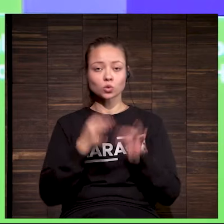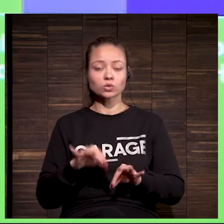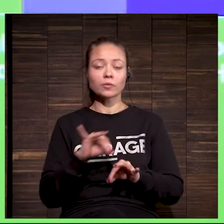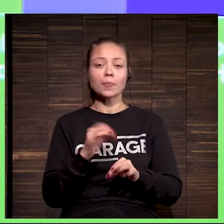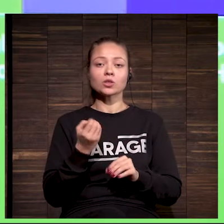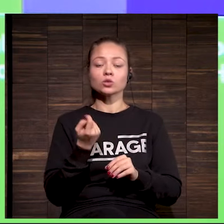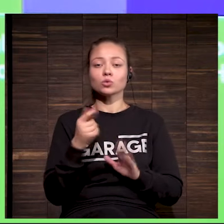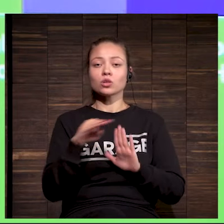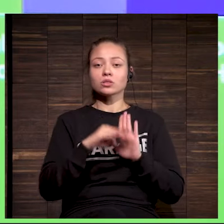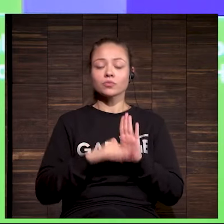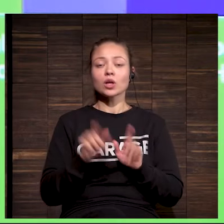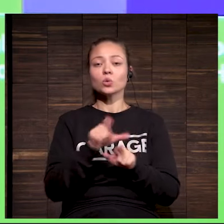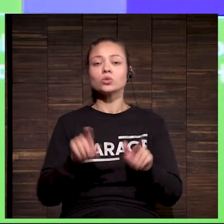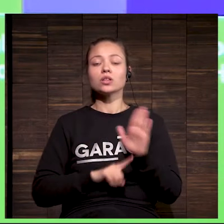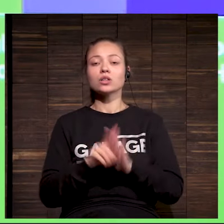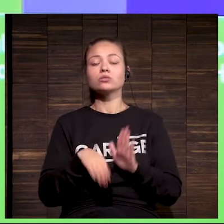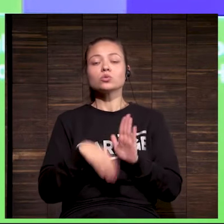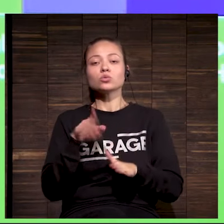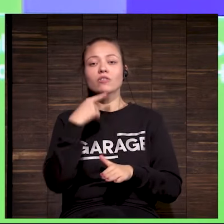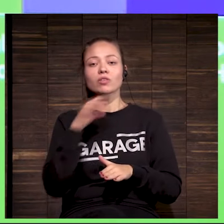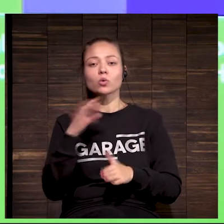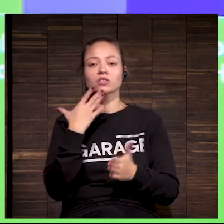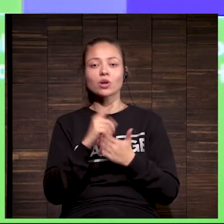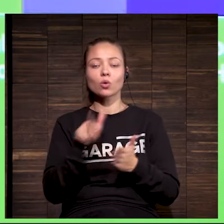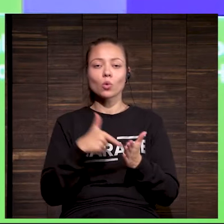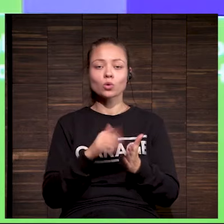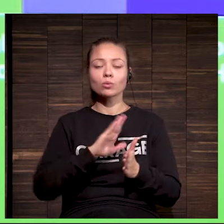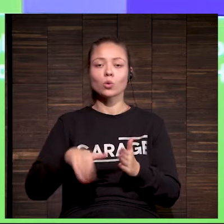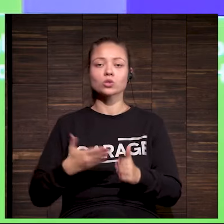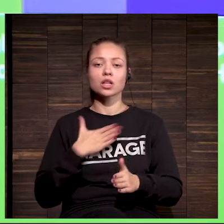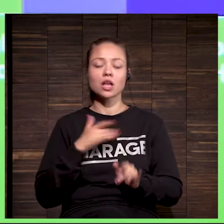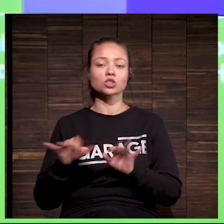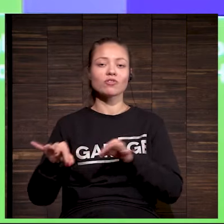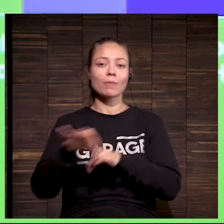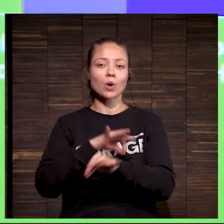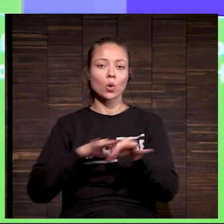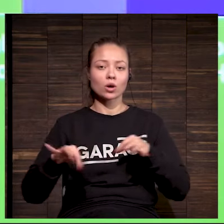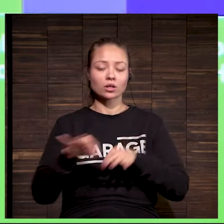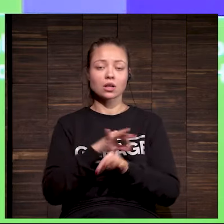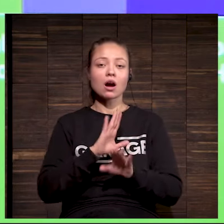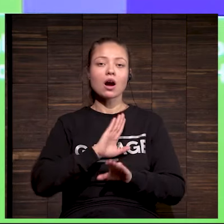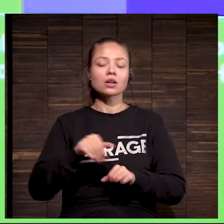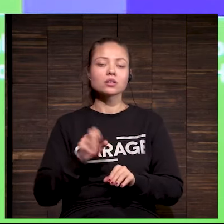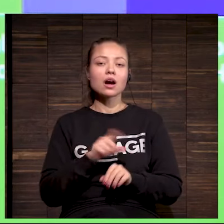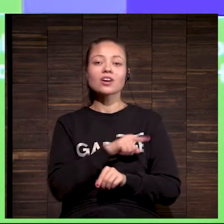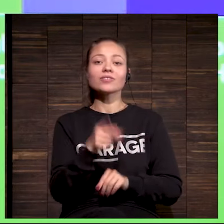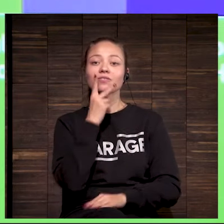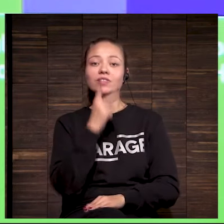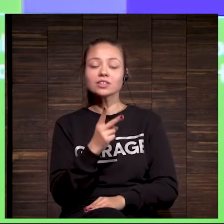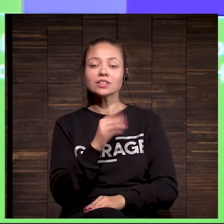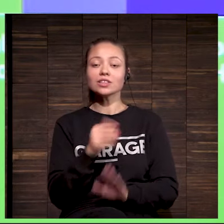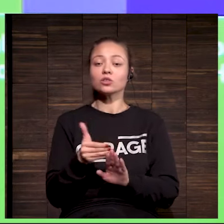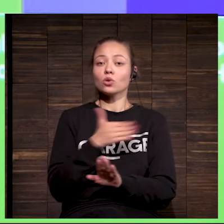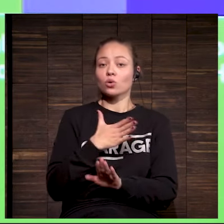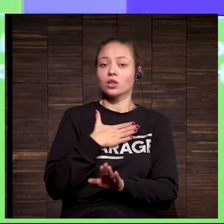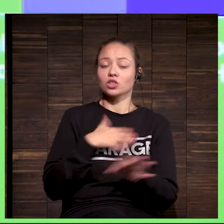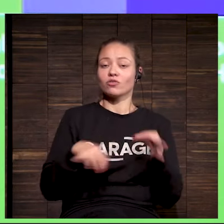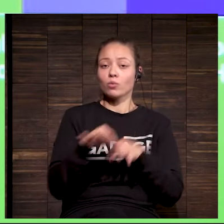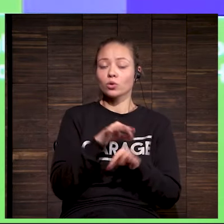люди начали лучше говорить о своем городе после нашего проекта хотя как вы видите это нашего